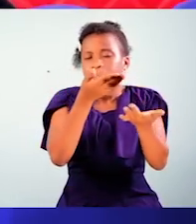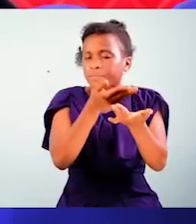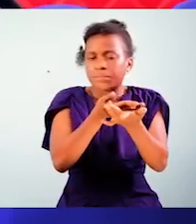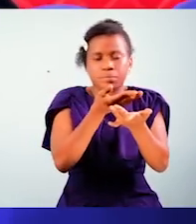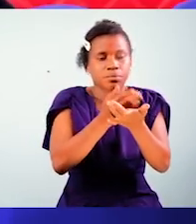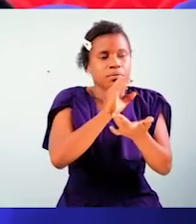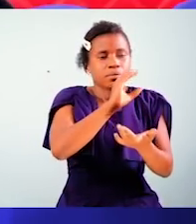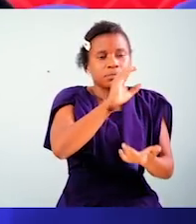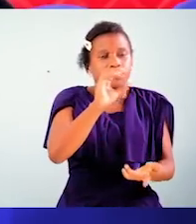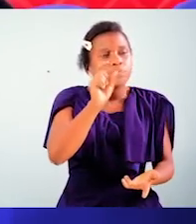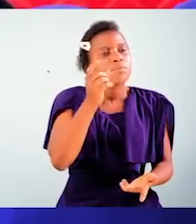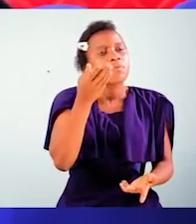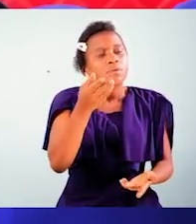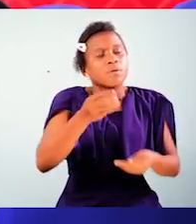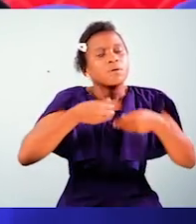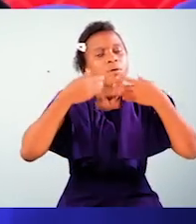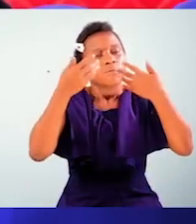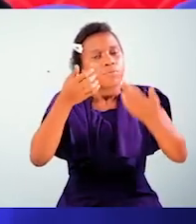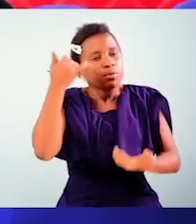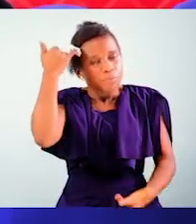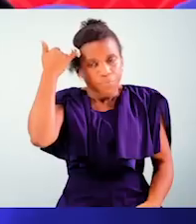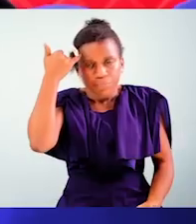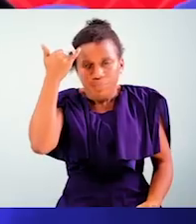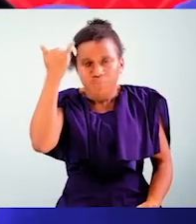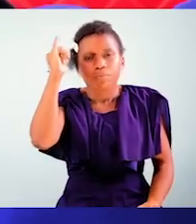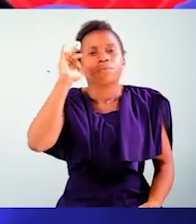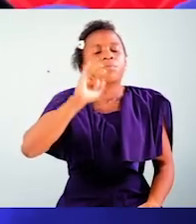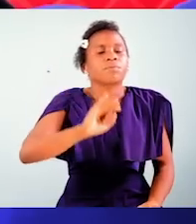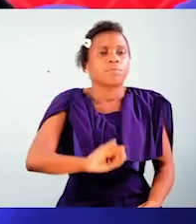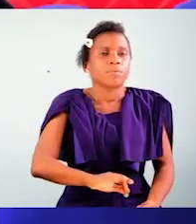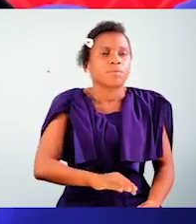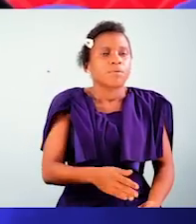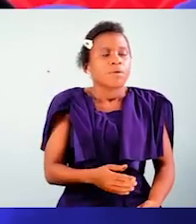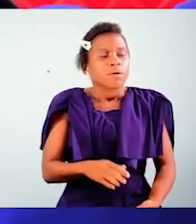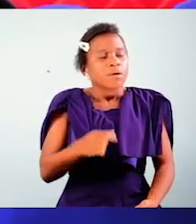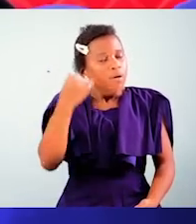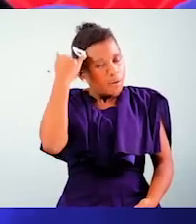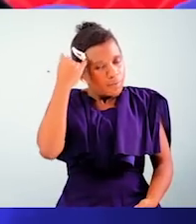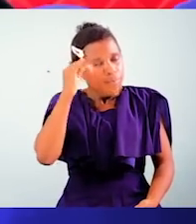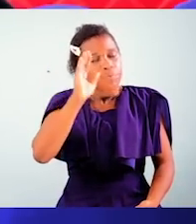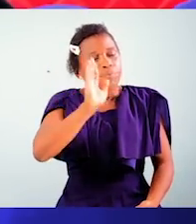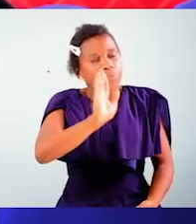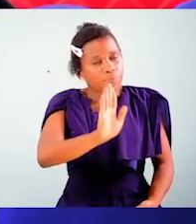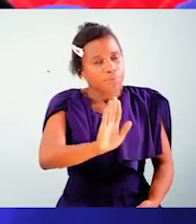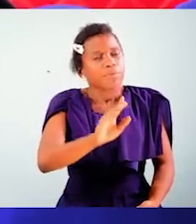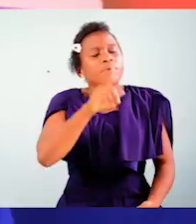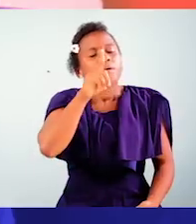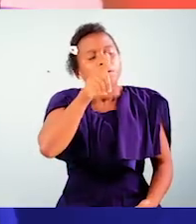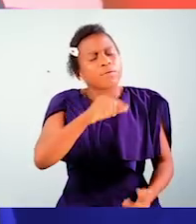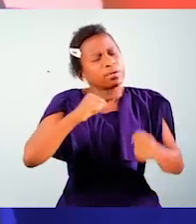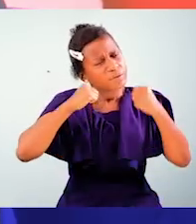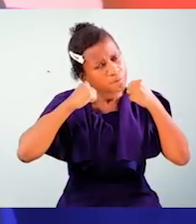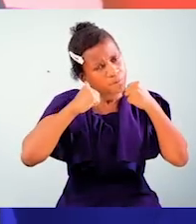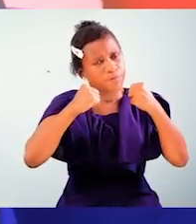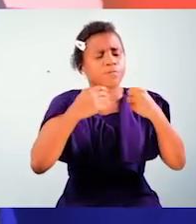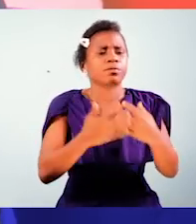anatoa opinion, maoni. Na maoni yake yalipaswa yawe yana nguvu.